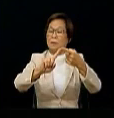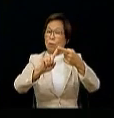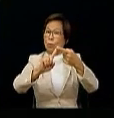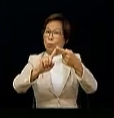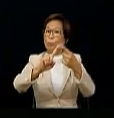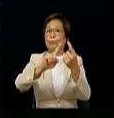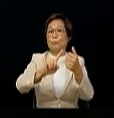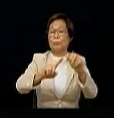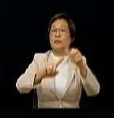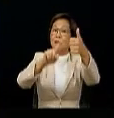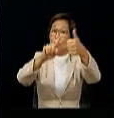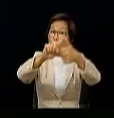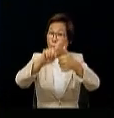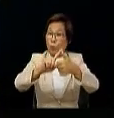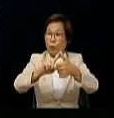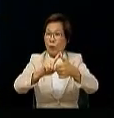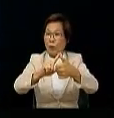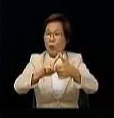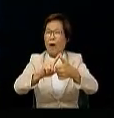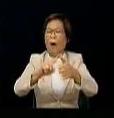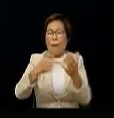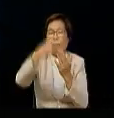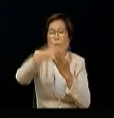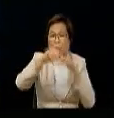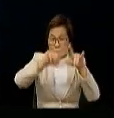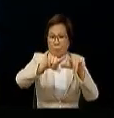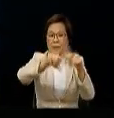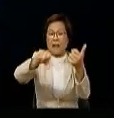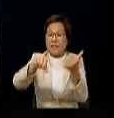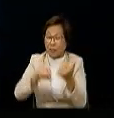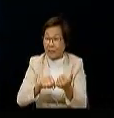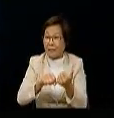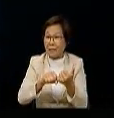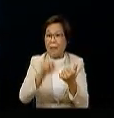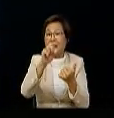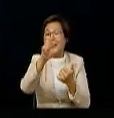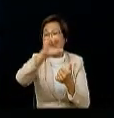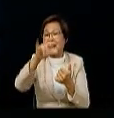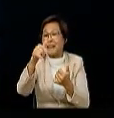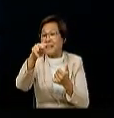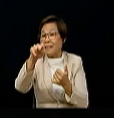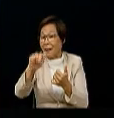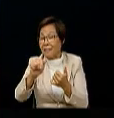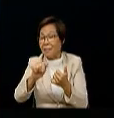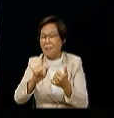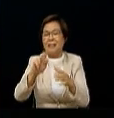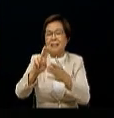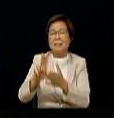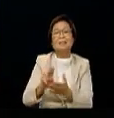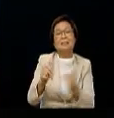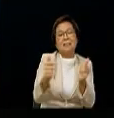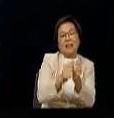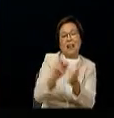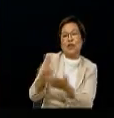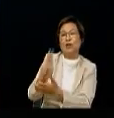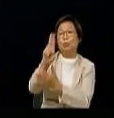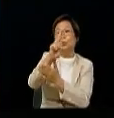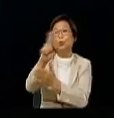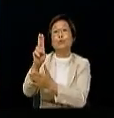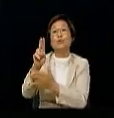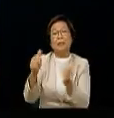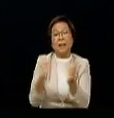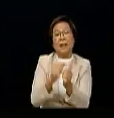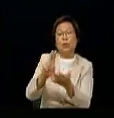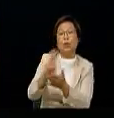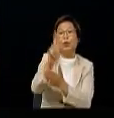Bah memulihkan program ponsel janaan redplanet Tuhan dengan dinustech agnesya Sehingga